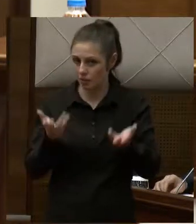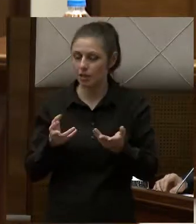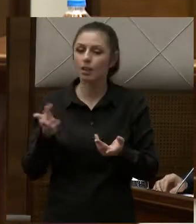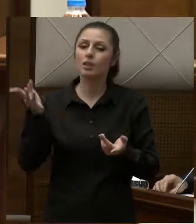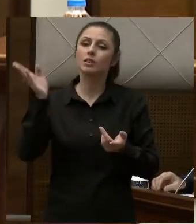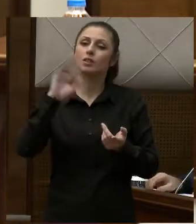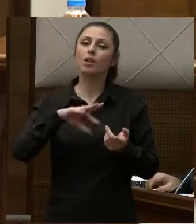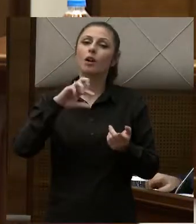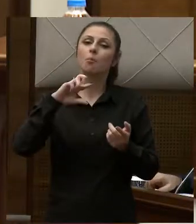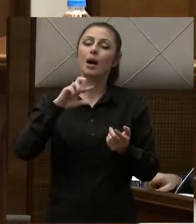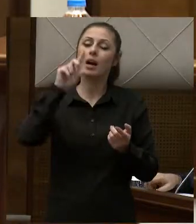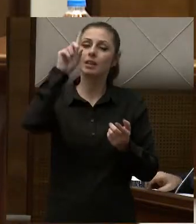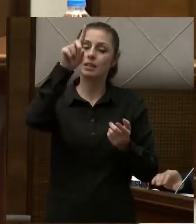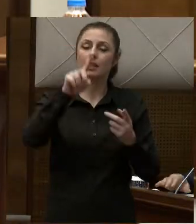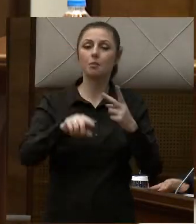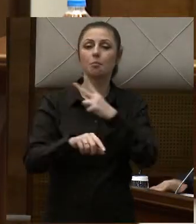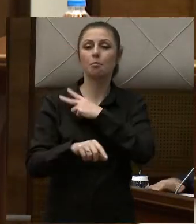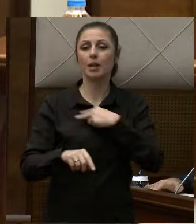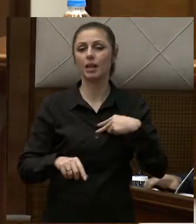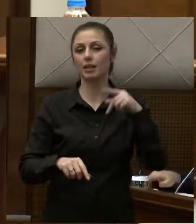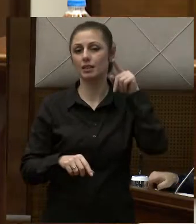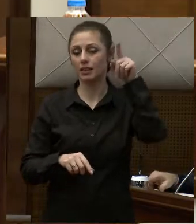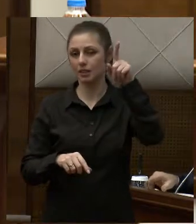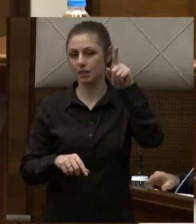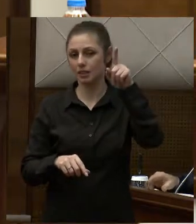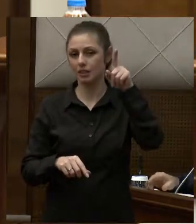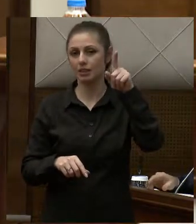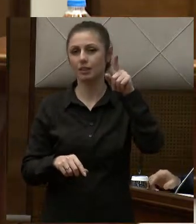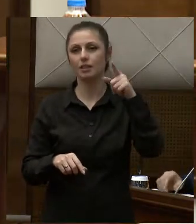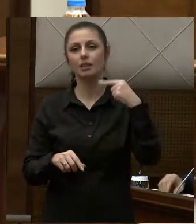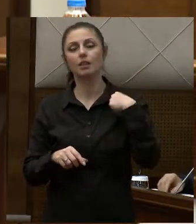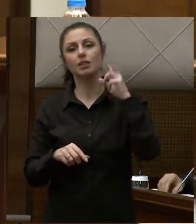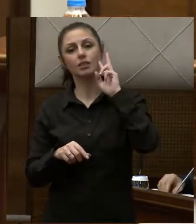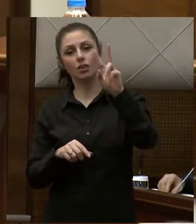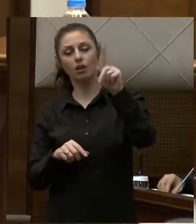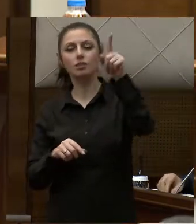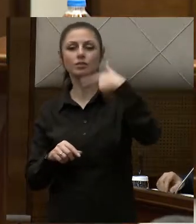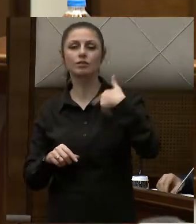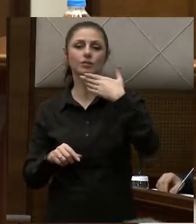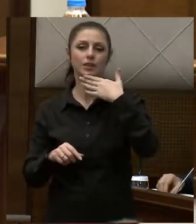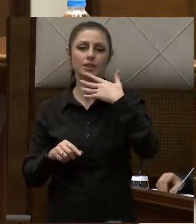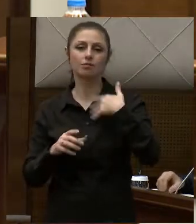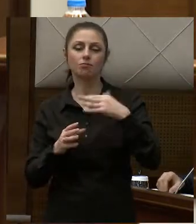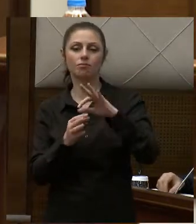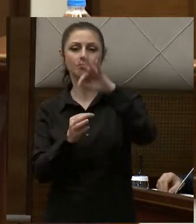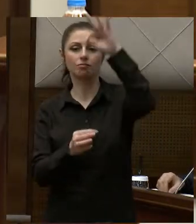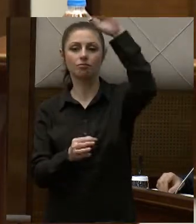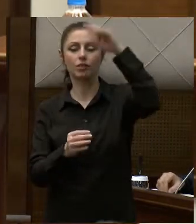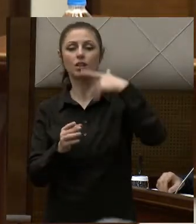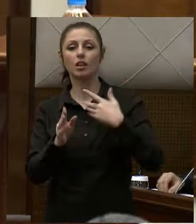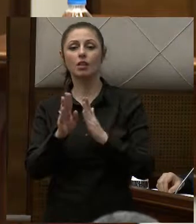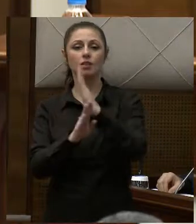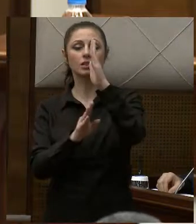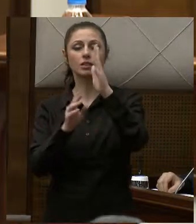Pendik'te ki belediye yapınca emsal artırıldı. Biz de ondan yararlandık. Yani bizim tepesindeki o süs kulesini